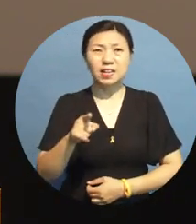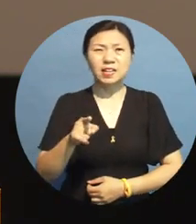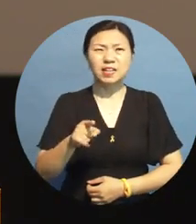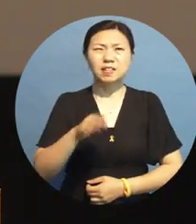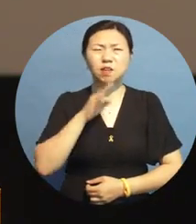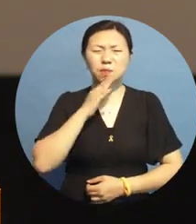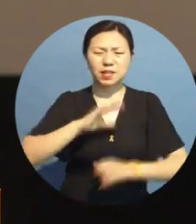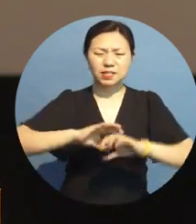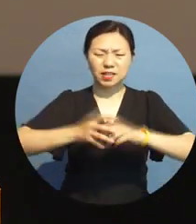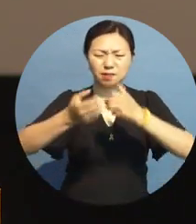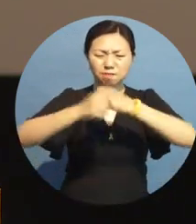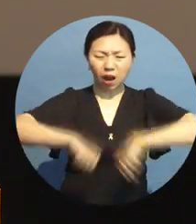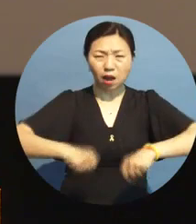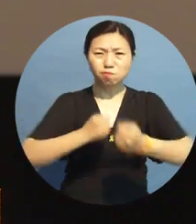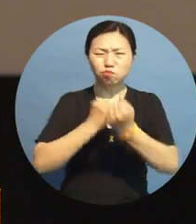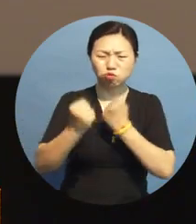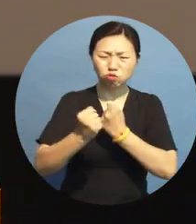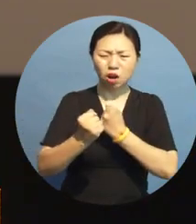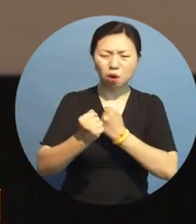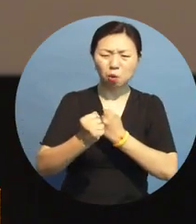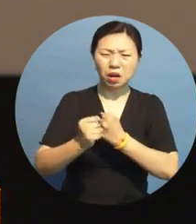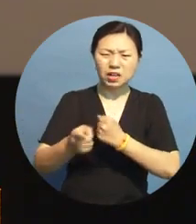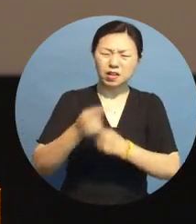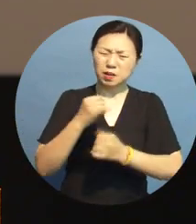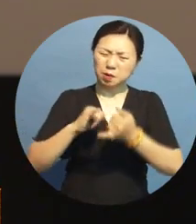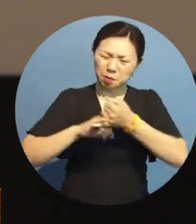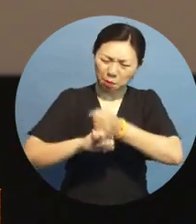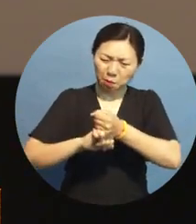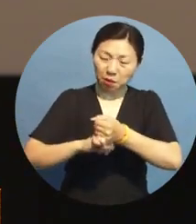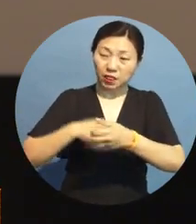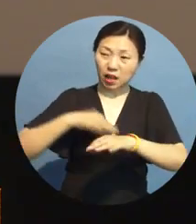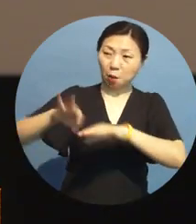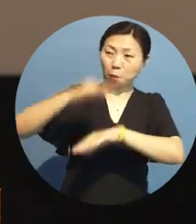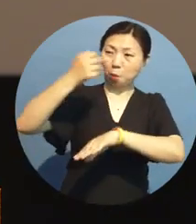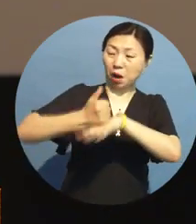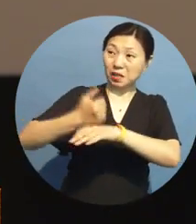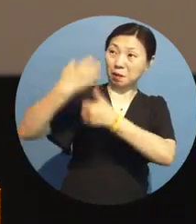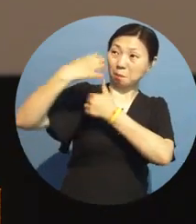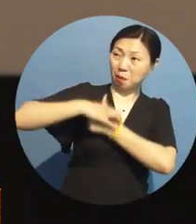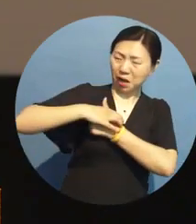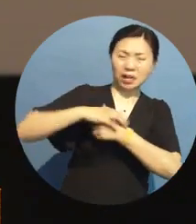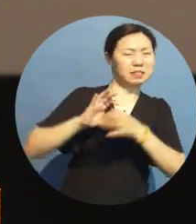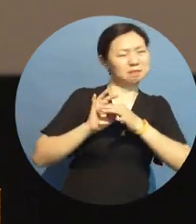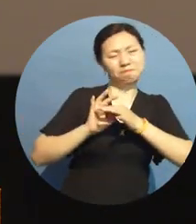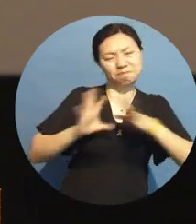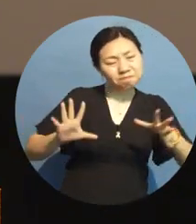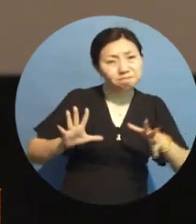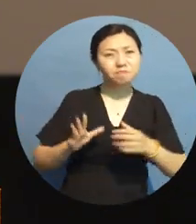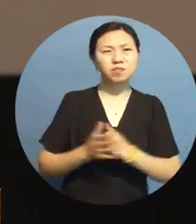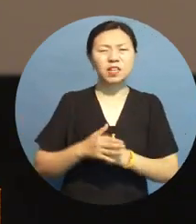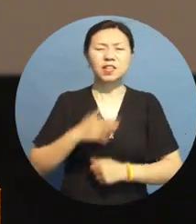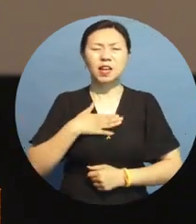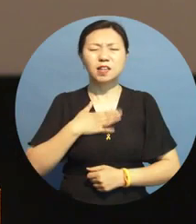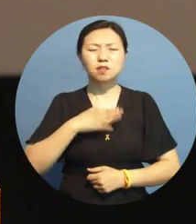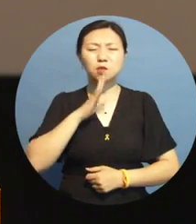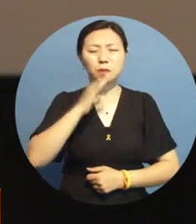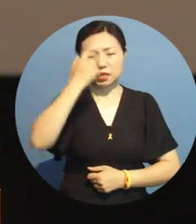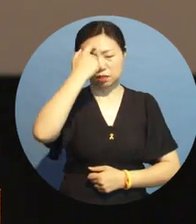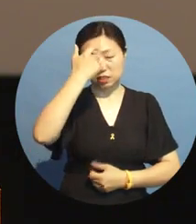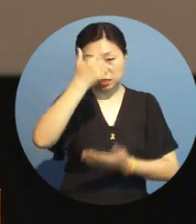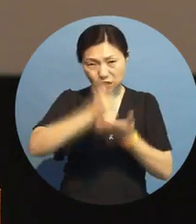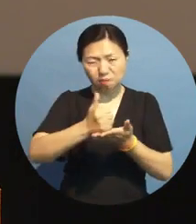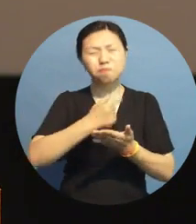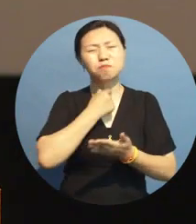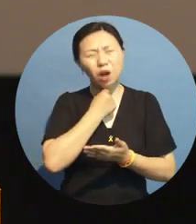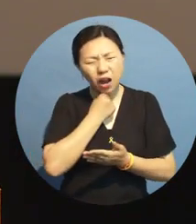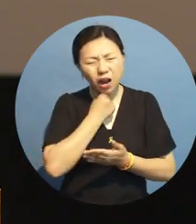두쪽 나도 이게 하고 싶다. 나는 막 세상 뭐가 왕이 되라 그래도 싫고 나는 꼭 출가해서 도를 닦고 싶다. 그런